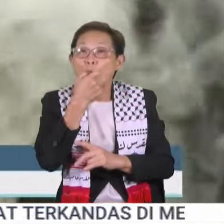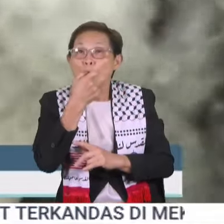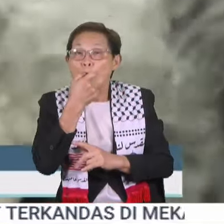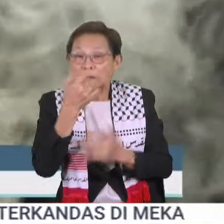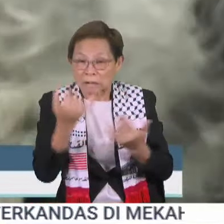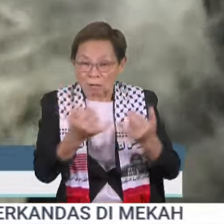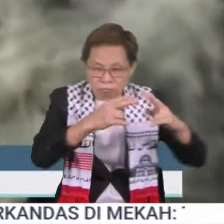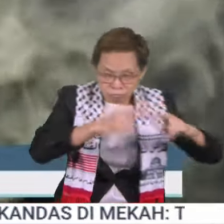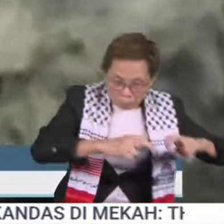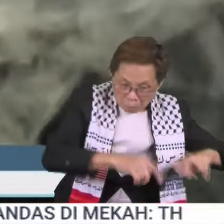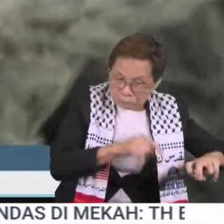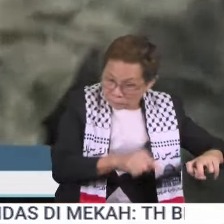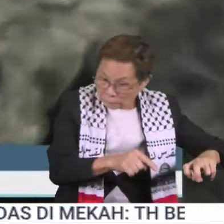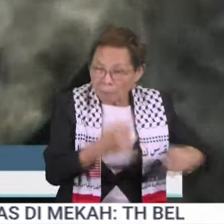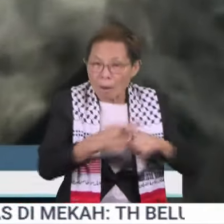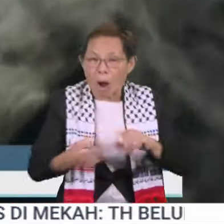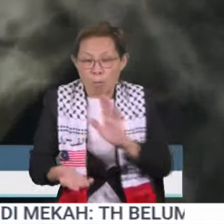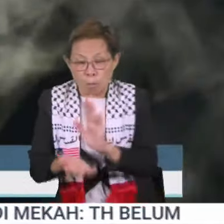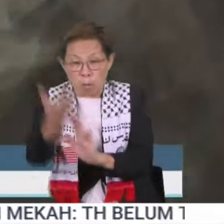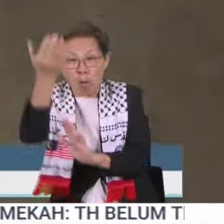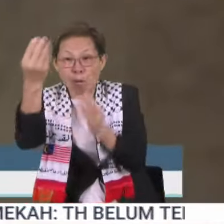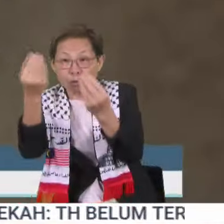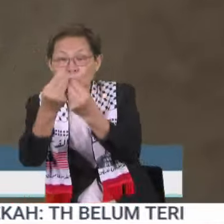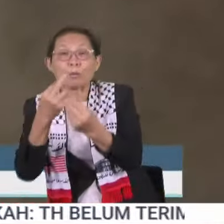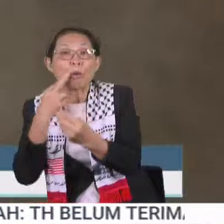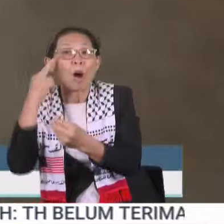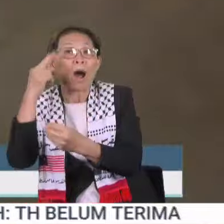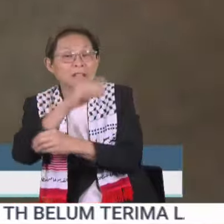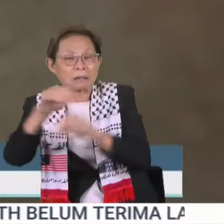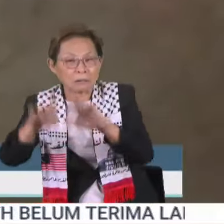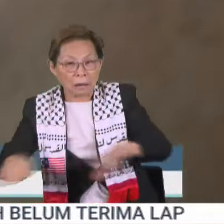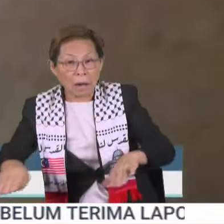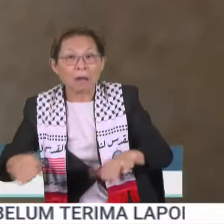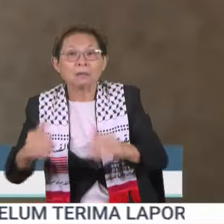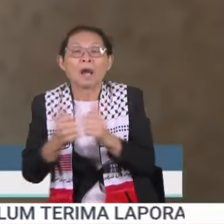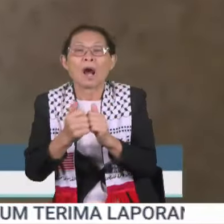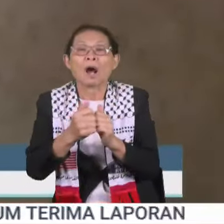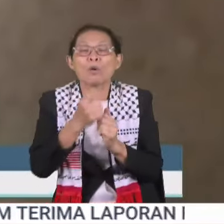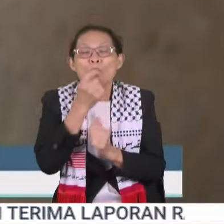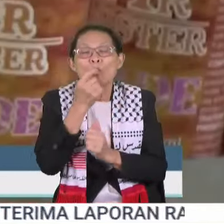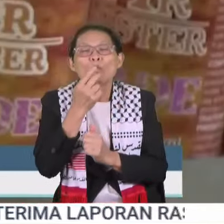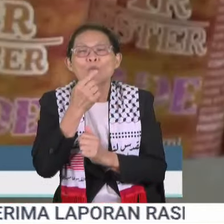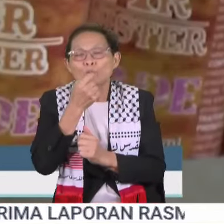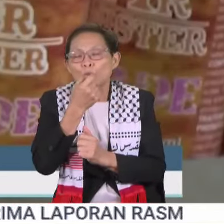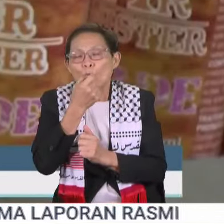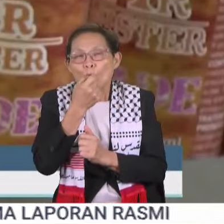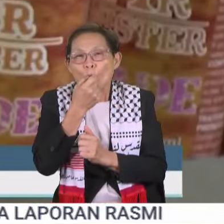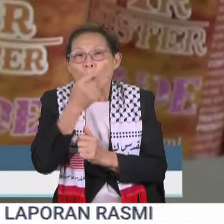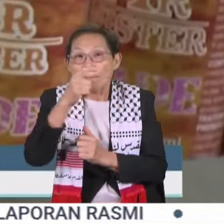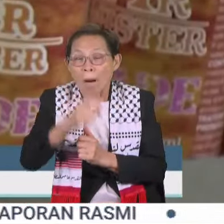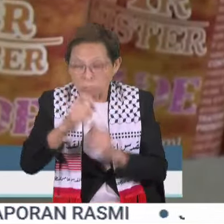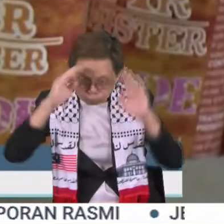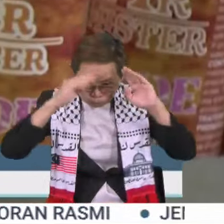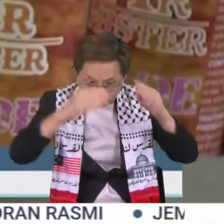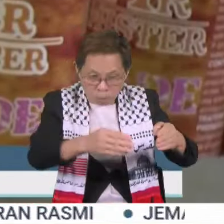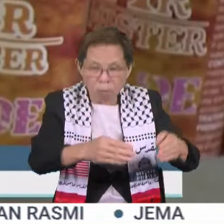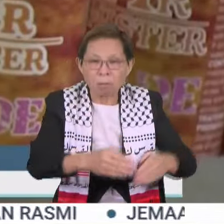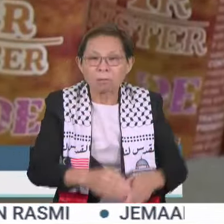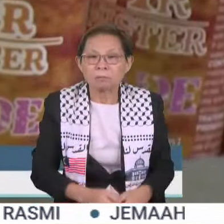peringkat kajian, namun peningkatan jumlah remaja dan kanak-kanak dengan rokok elektronik wajar diberi